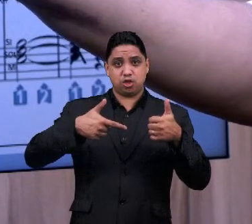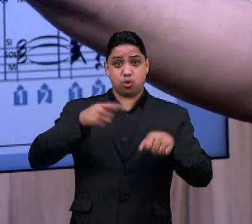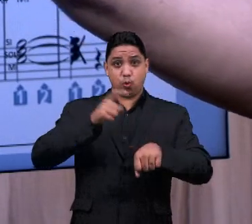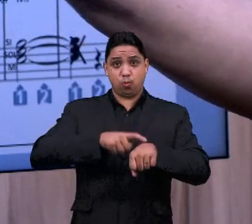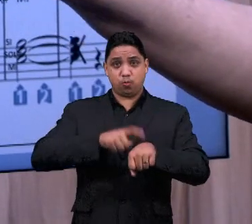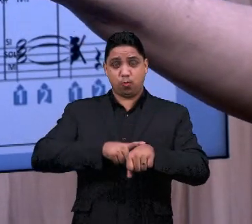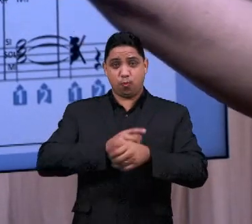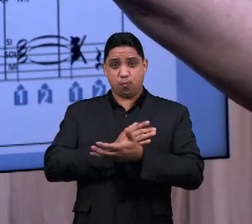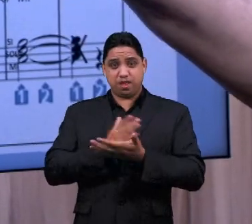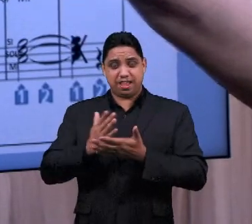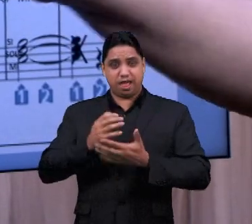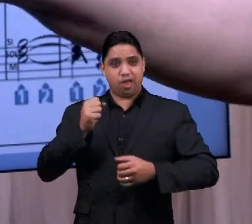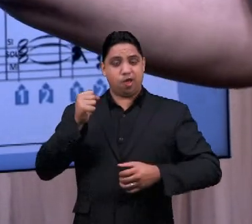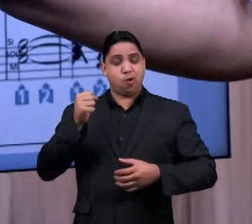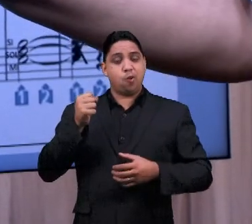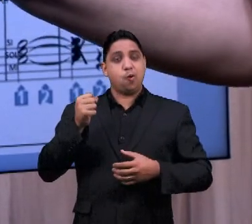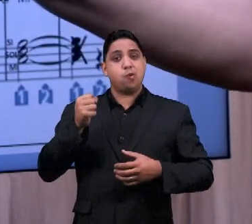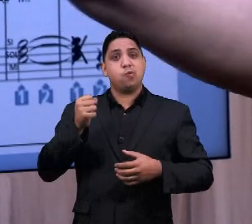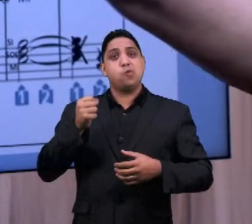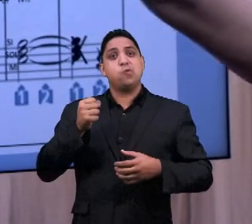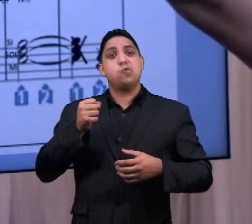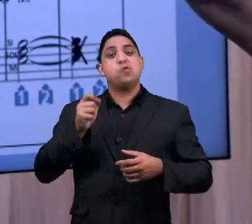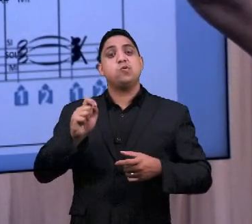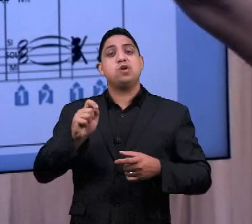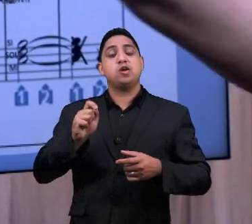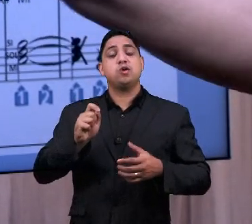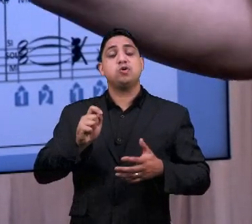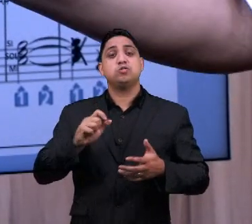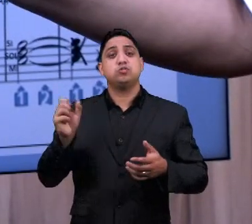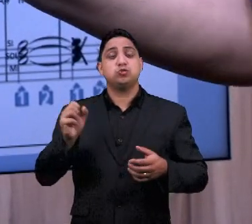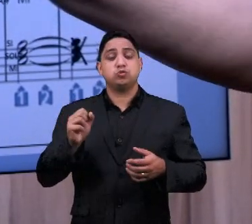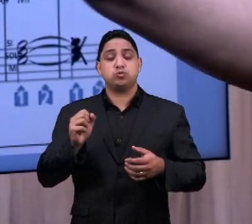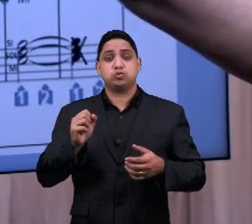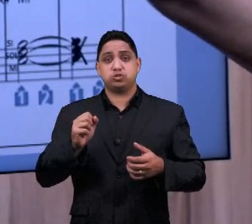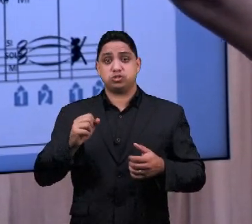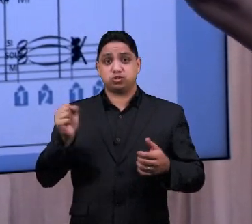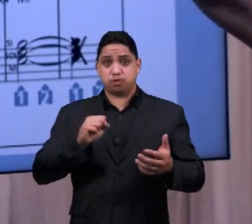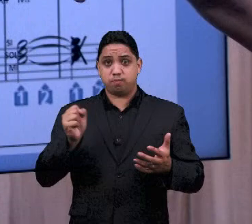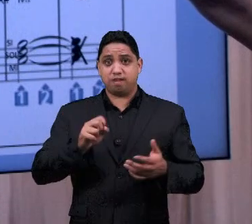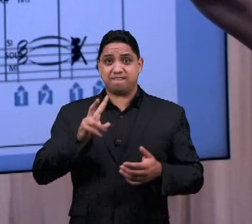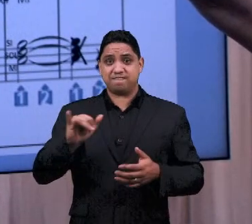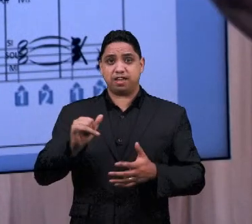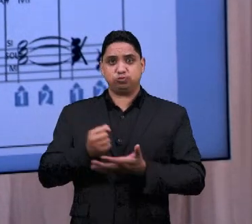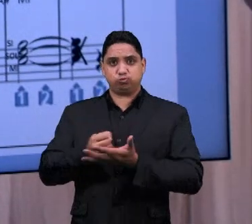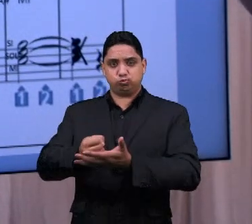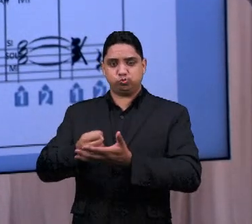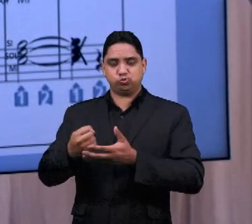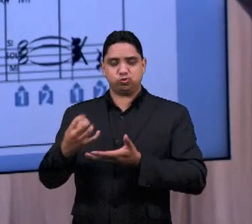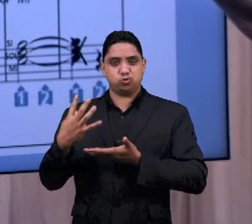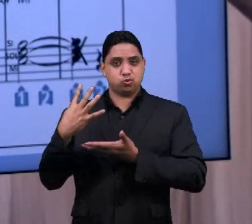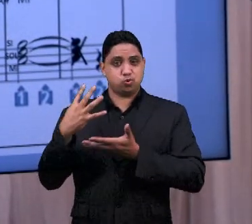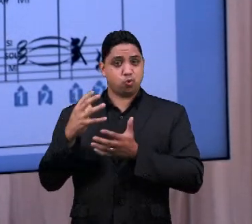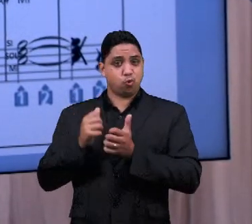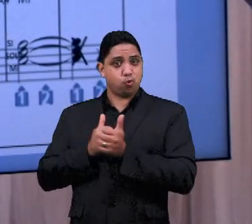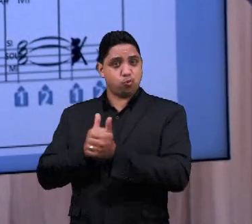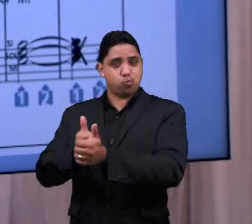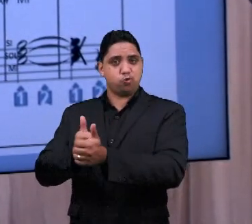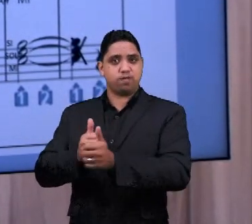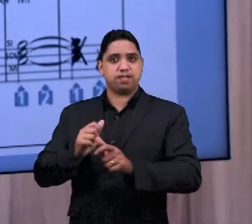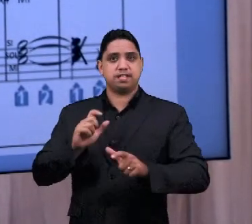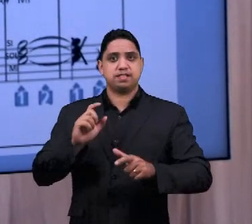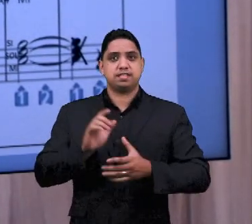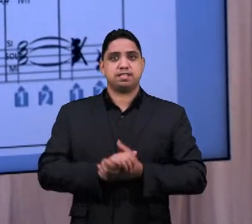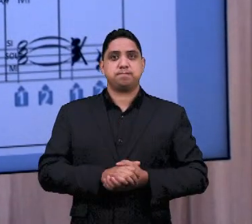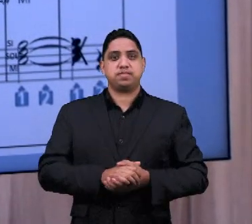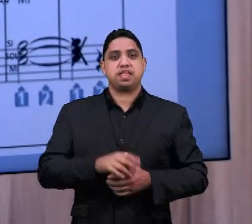va commencer à marcher, les instruments de percussion vont accompagner. Après, il viendra